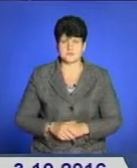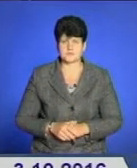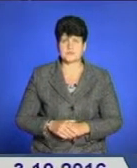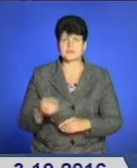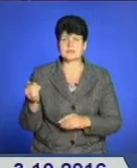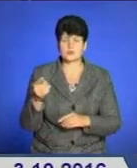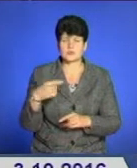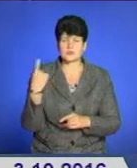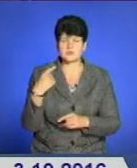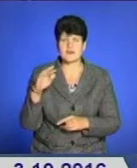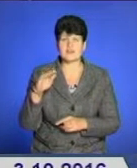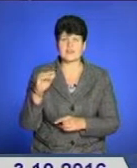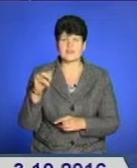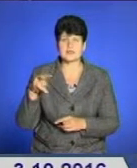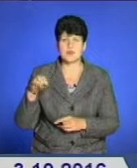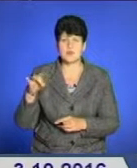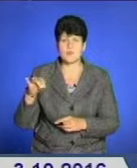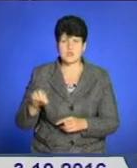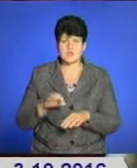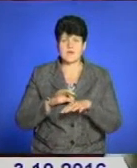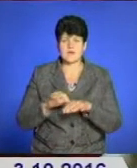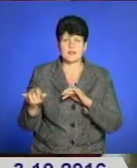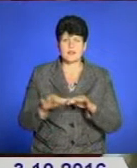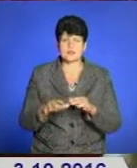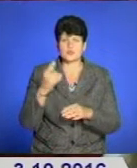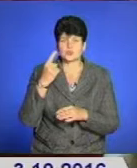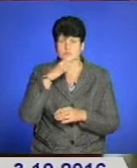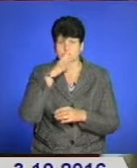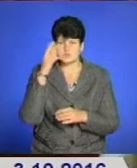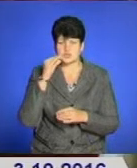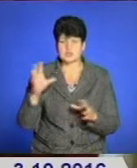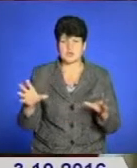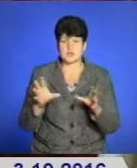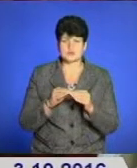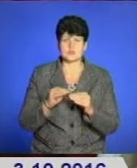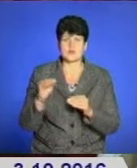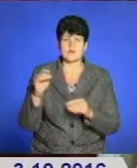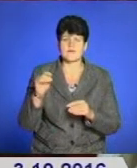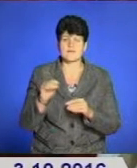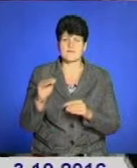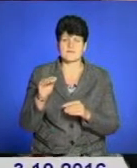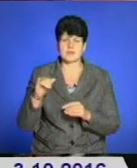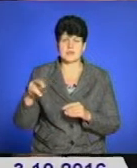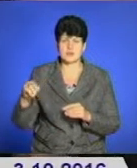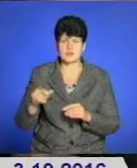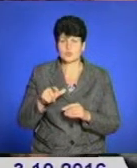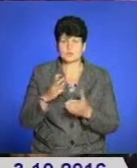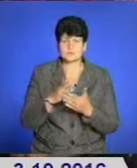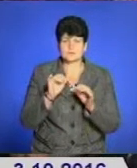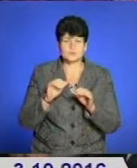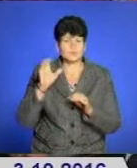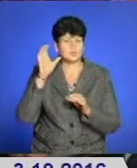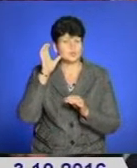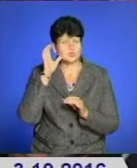Тернопільська обласна філармонія провела акцію «Ніч у філармонії», приурочила її Міжнародному дню музики. Відвідувачі мали можливість